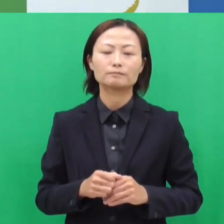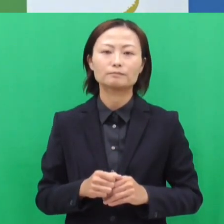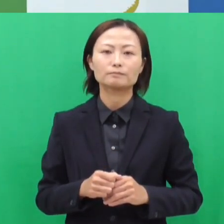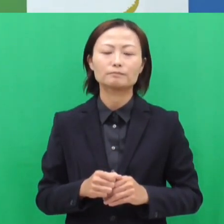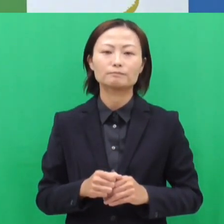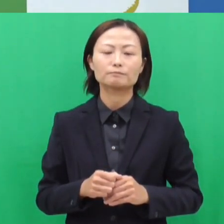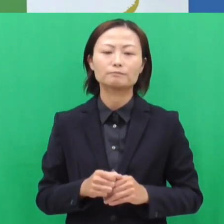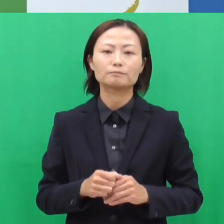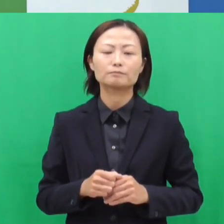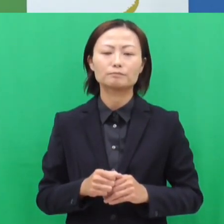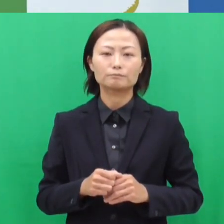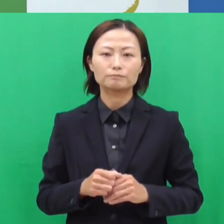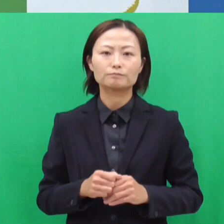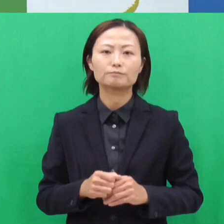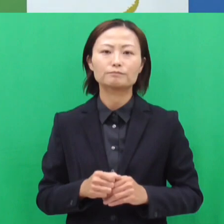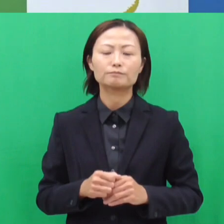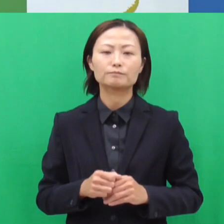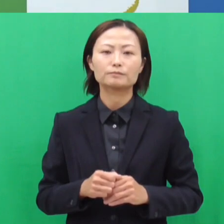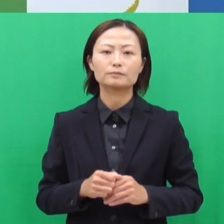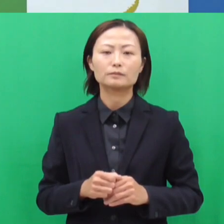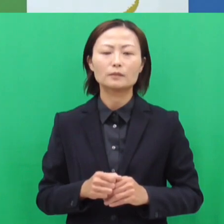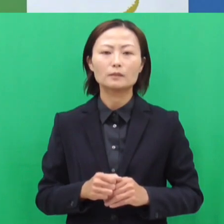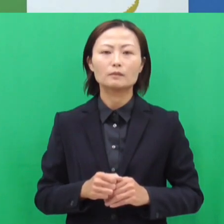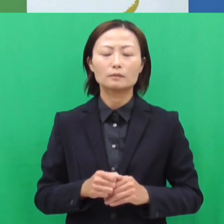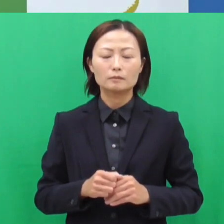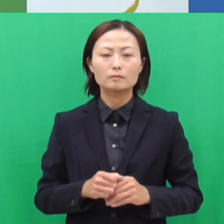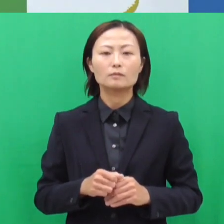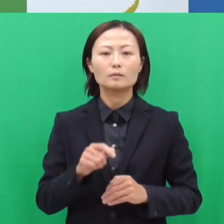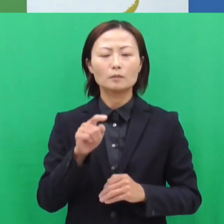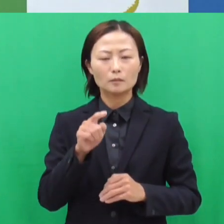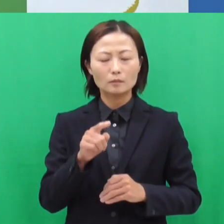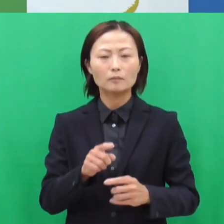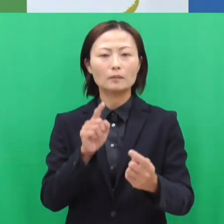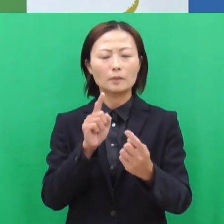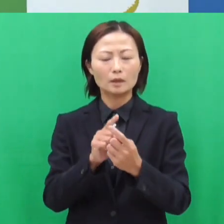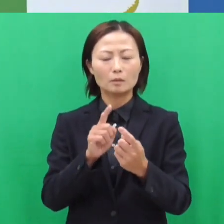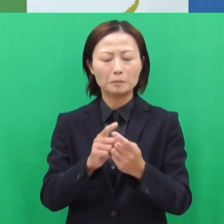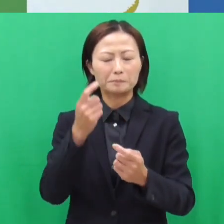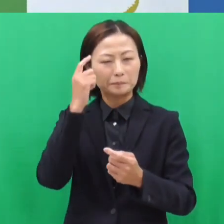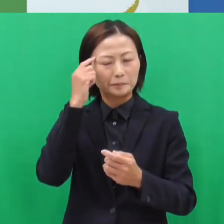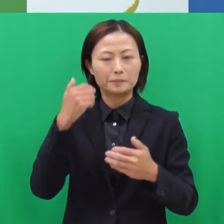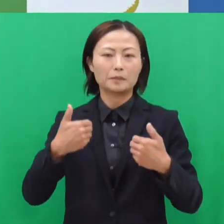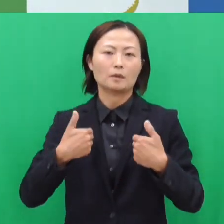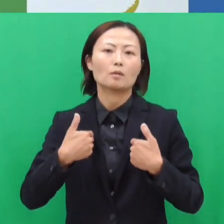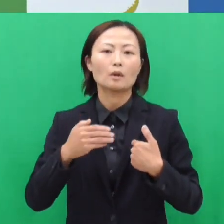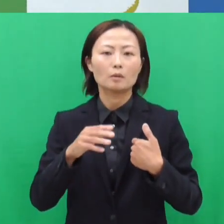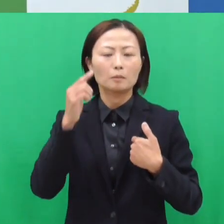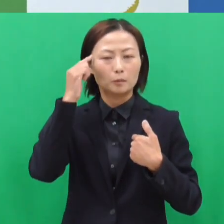そういう認識で対応を考えていく必要があるだろうというふうに